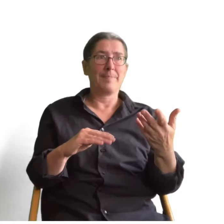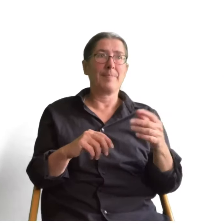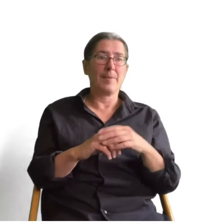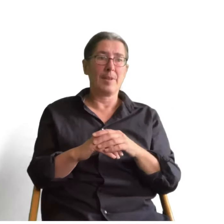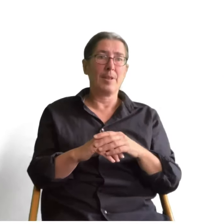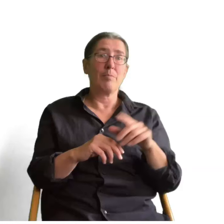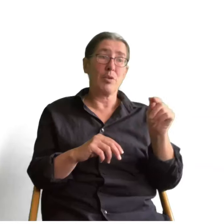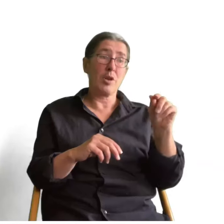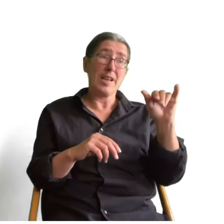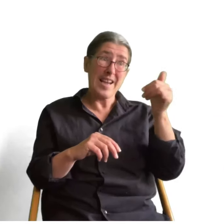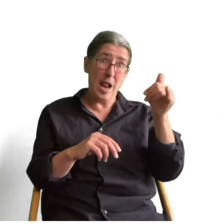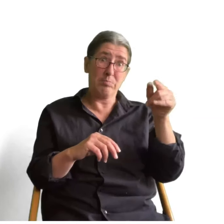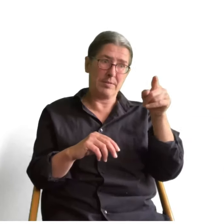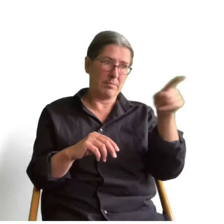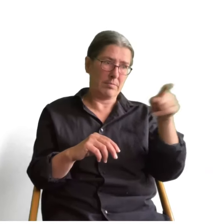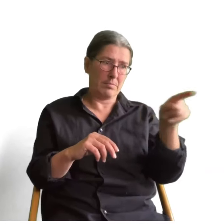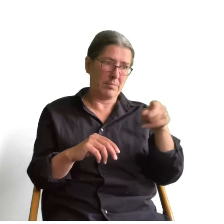Das heißt, diese Teile